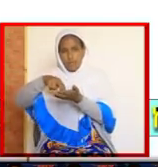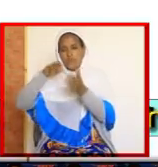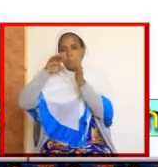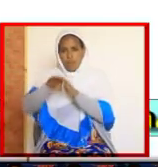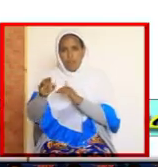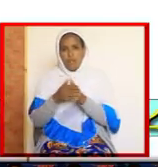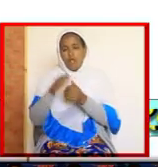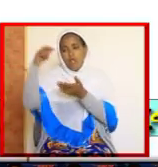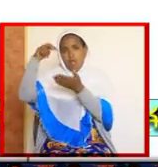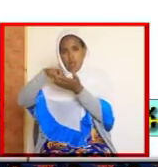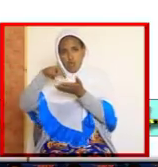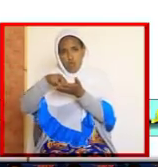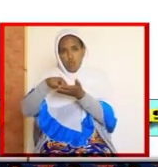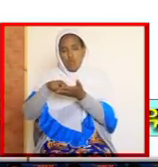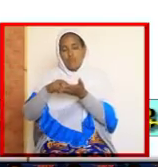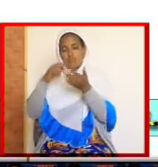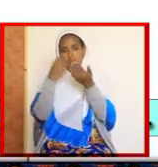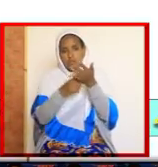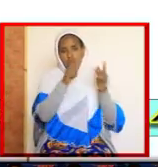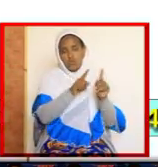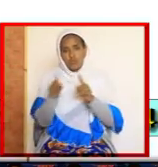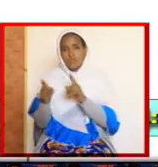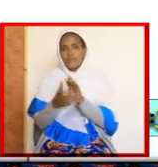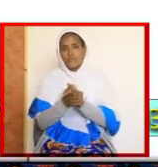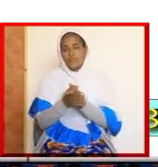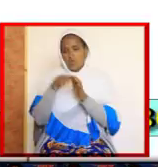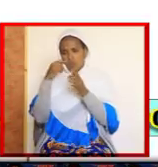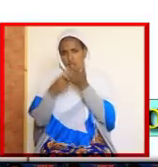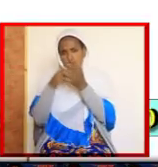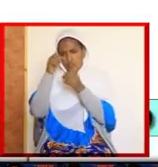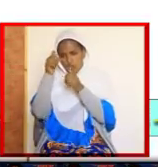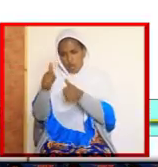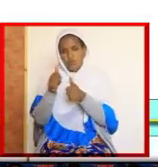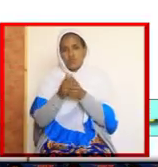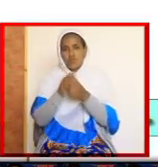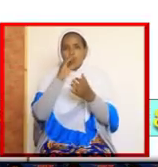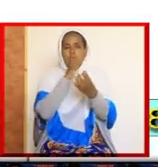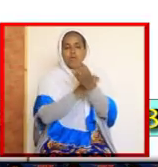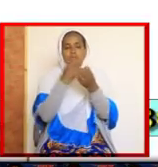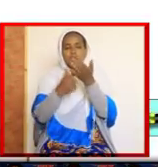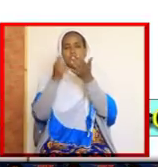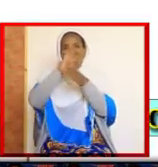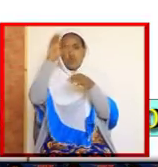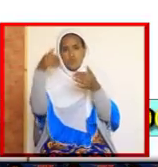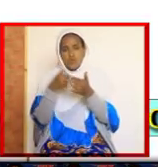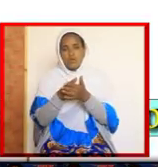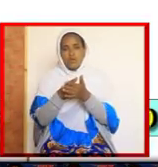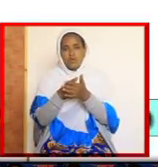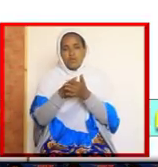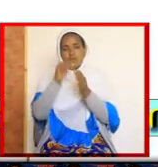ተምሮ ወደ አቋቋም ይገባል። አቋቋም እንዲሁ እሱንም ለራሱ ያክል